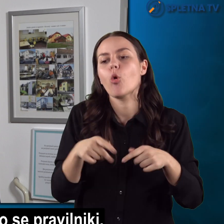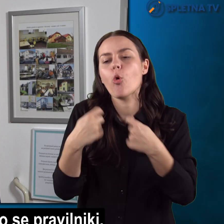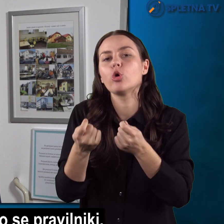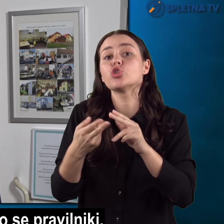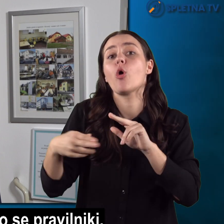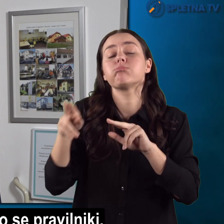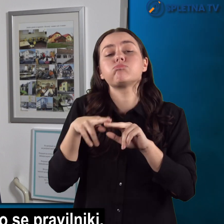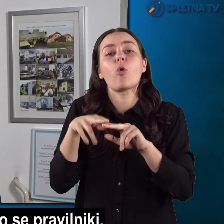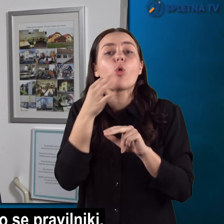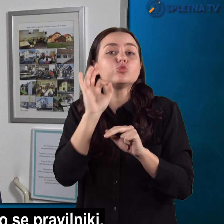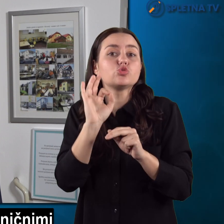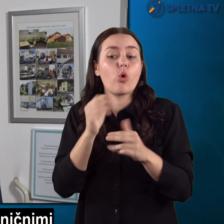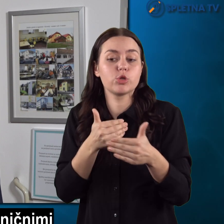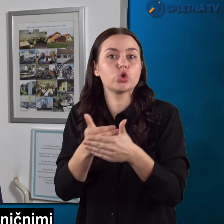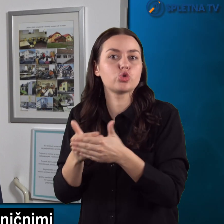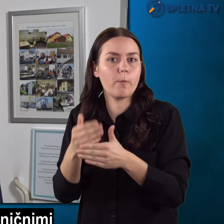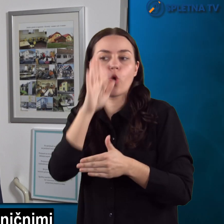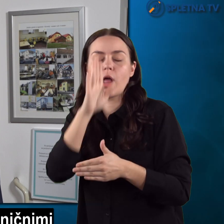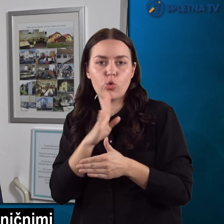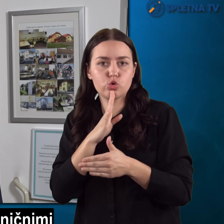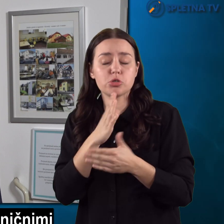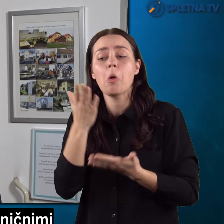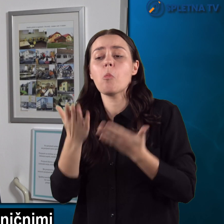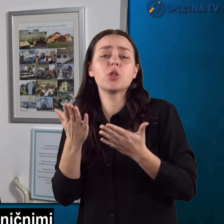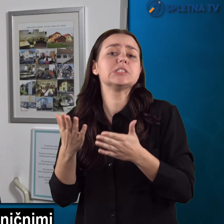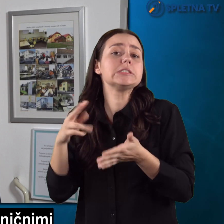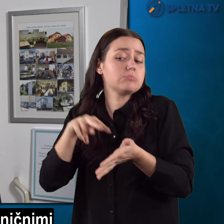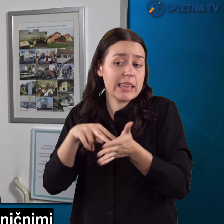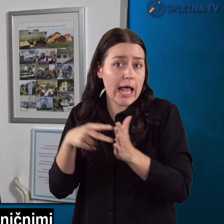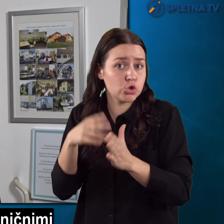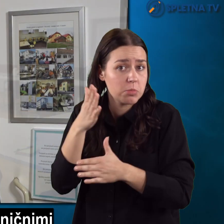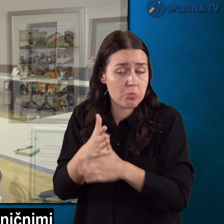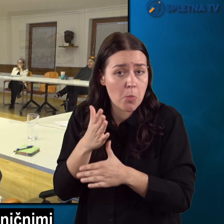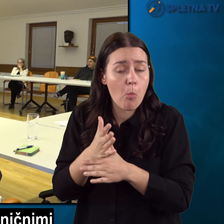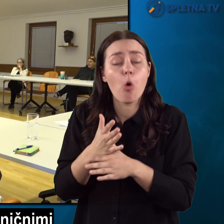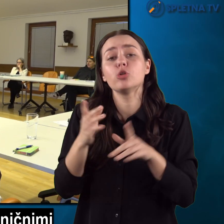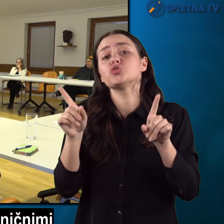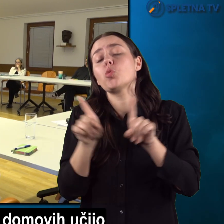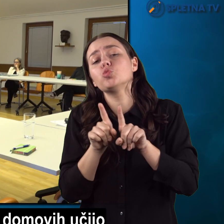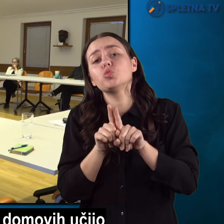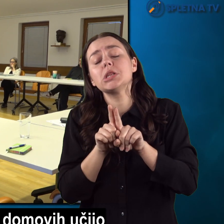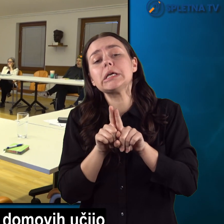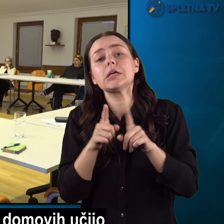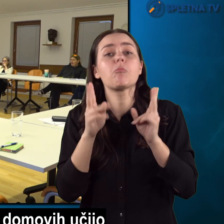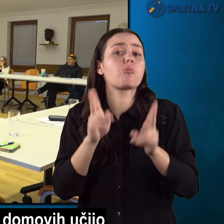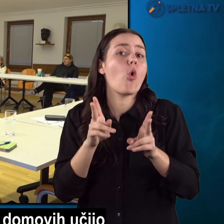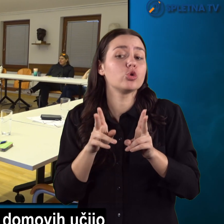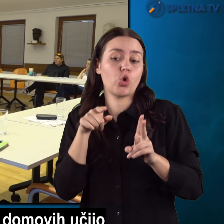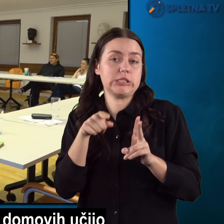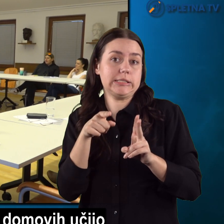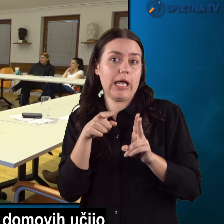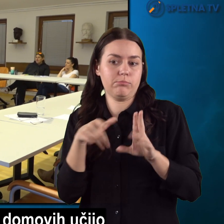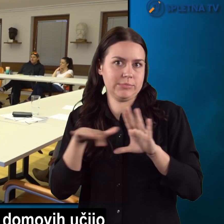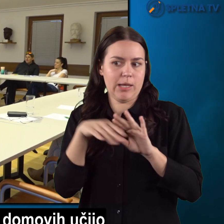dostopnost naglušnih, bodisi z pripomočki tehničnimi, kot tudi z možnostjo, da se zaposleni na